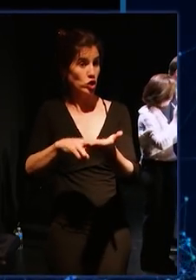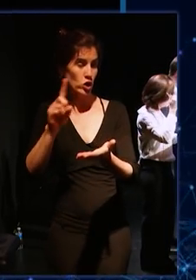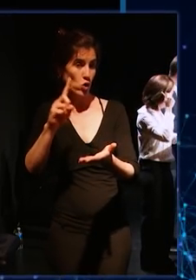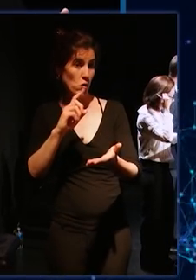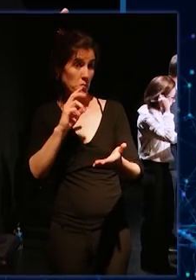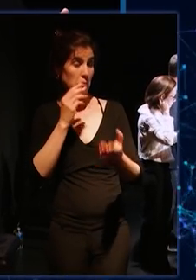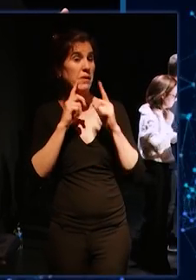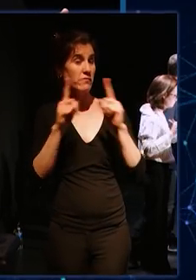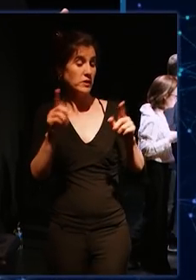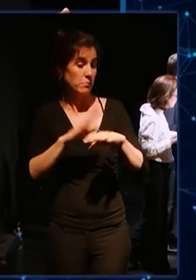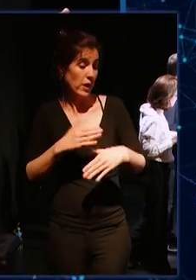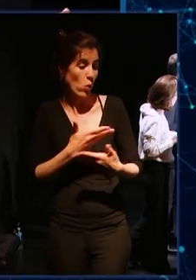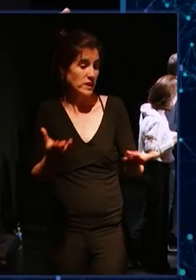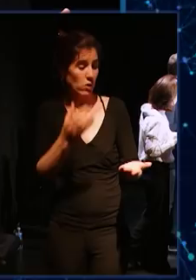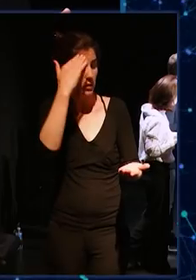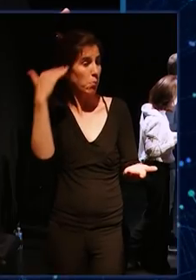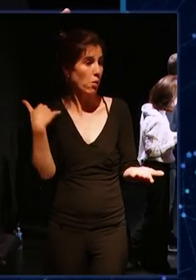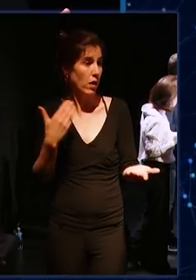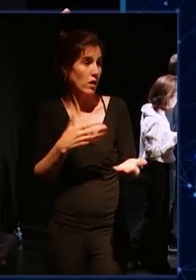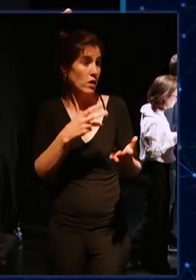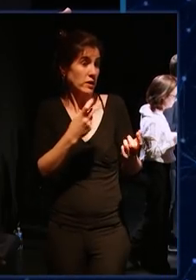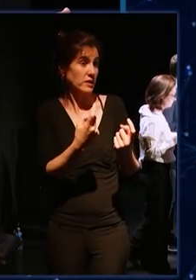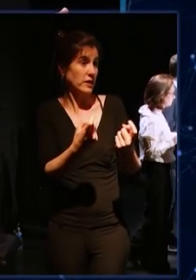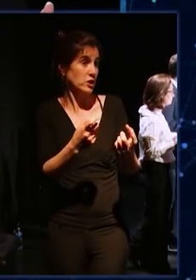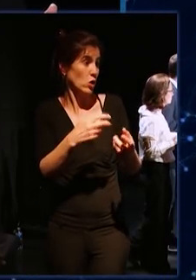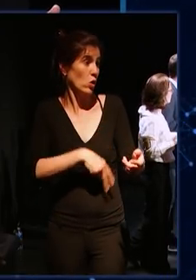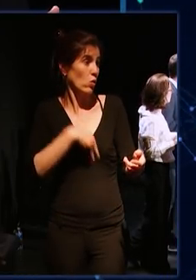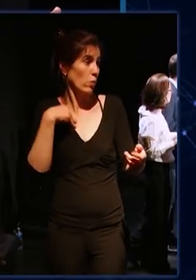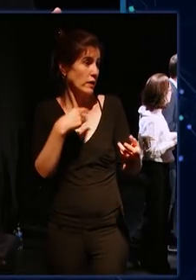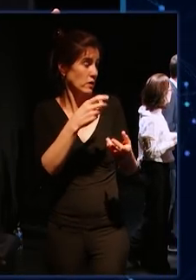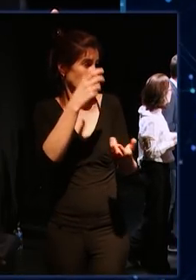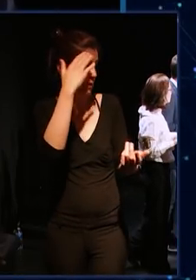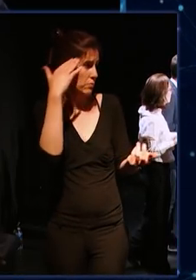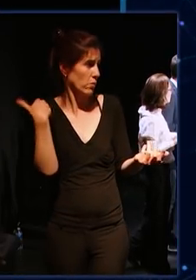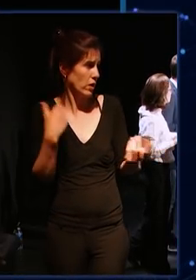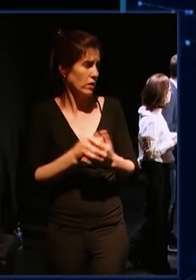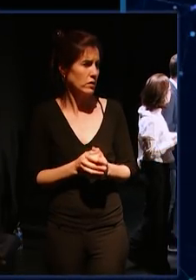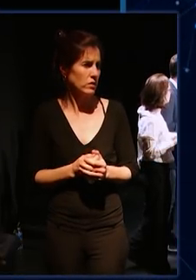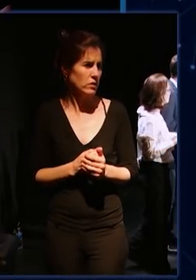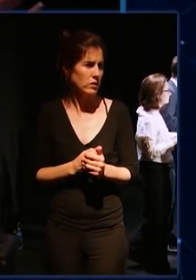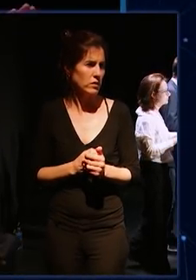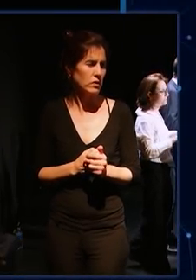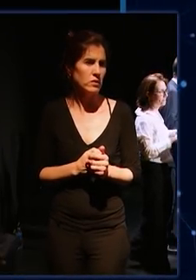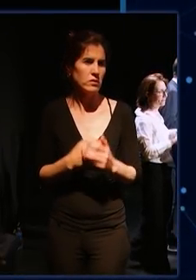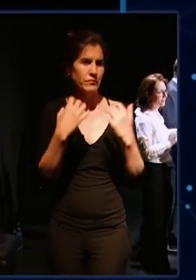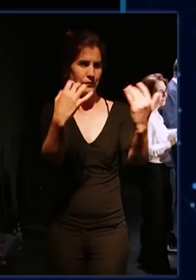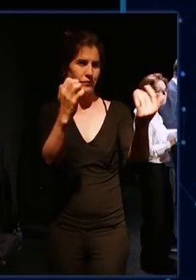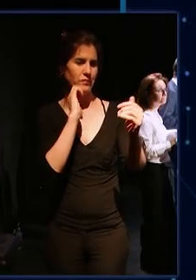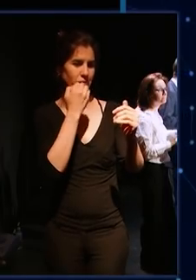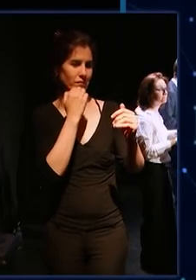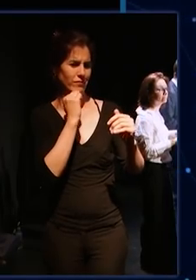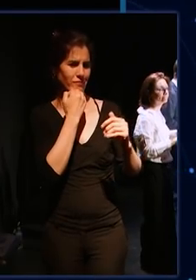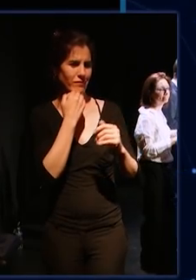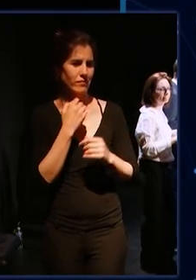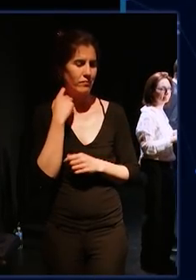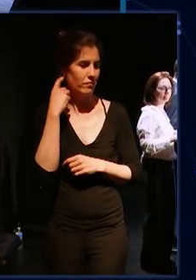i es destinen a les necessitats globals del municipi. Bé, senyor alcalde. Sí. Haurem de deixar aquí aquest bloc. Ja